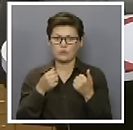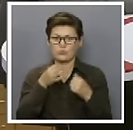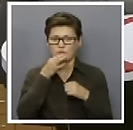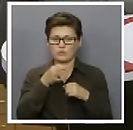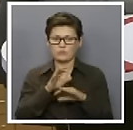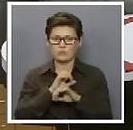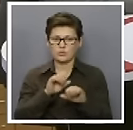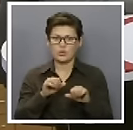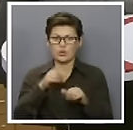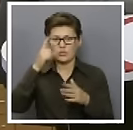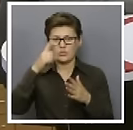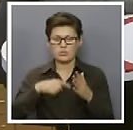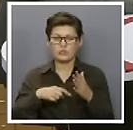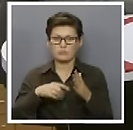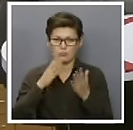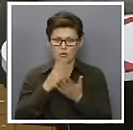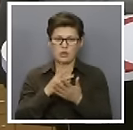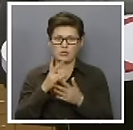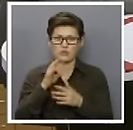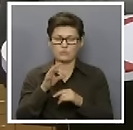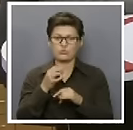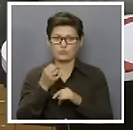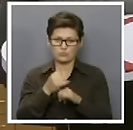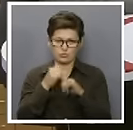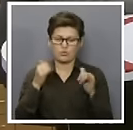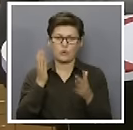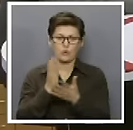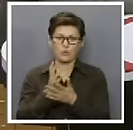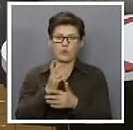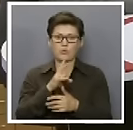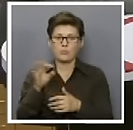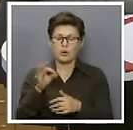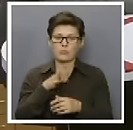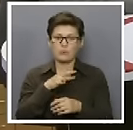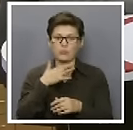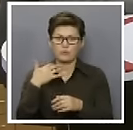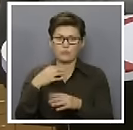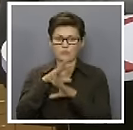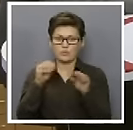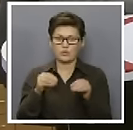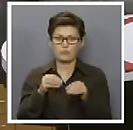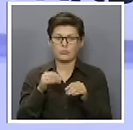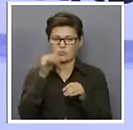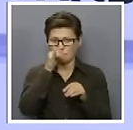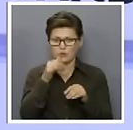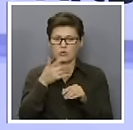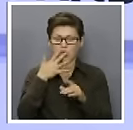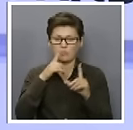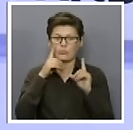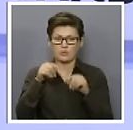Және ол сенім жылдан жылға артып келеді. Бірақ дей тұрғанмен де енді көпшілікке топырақ жасалмайсыз ғой. Сондықтан шетелге кетіп